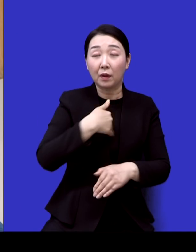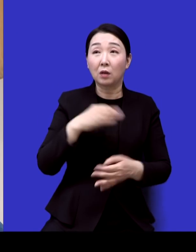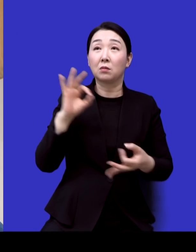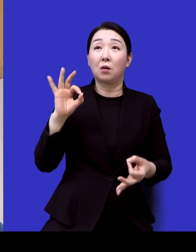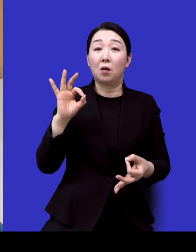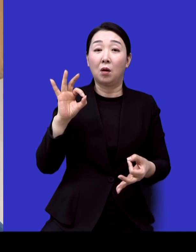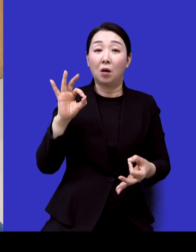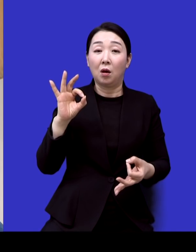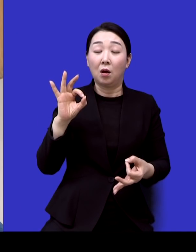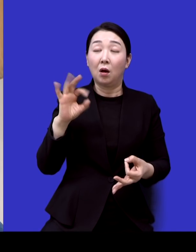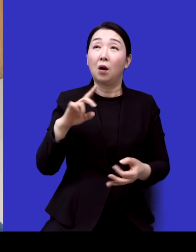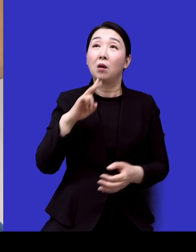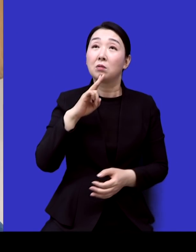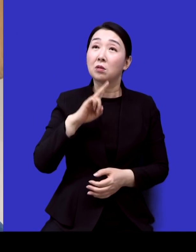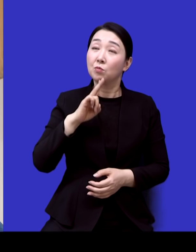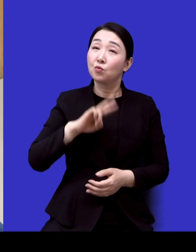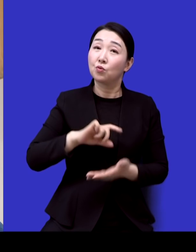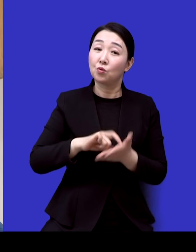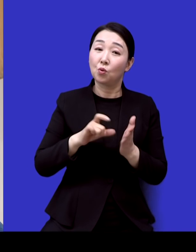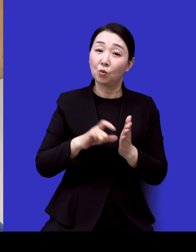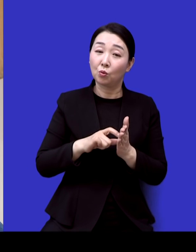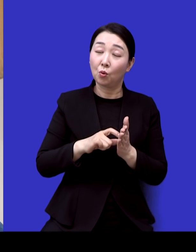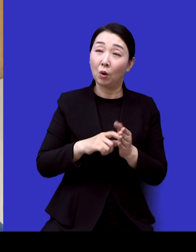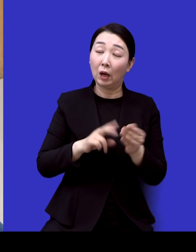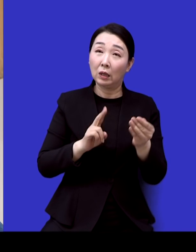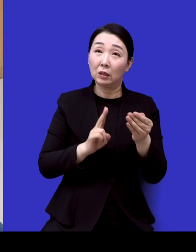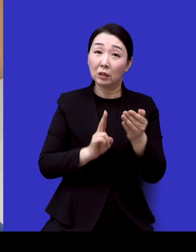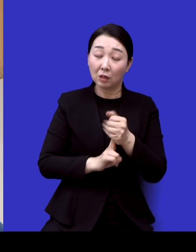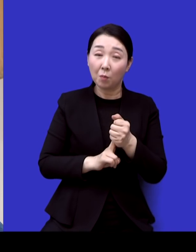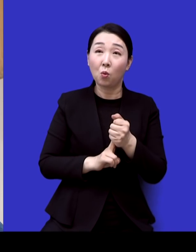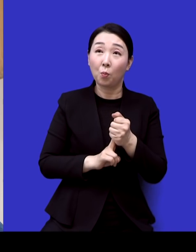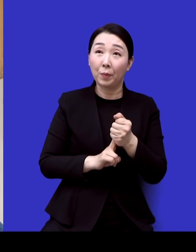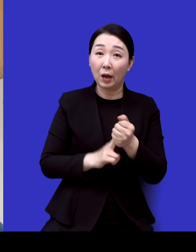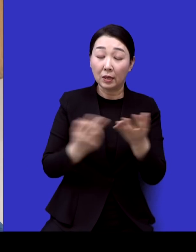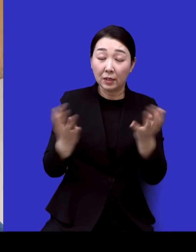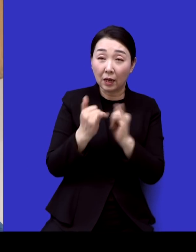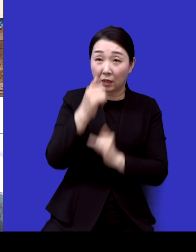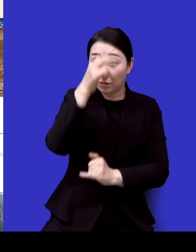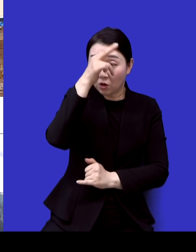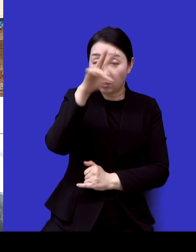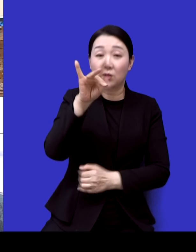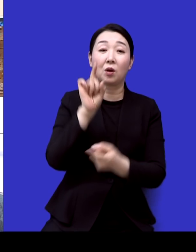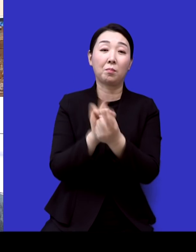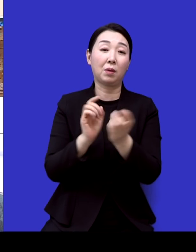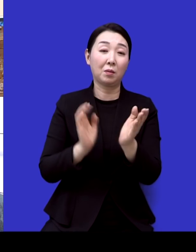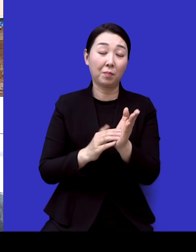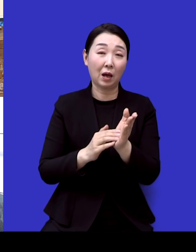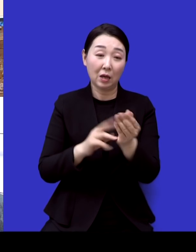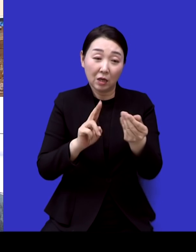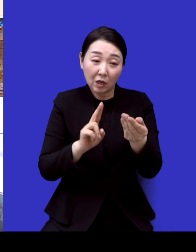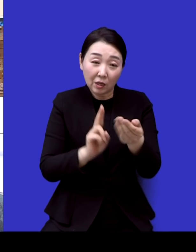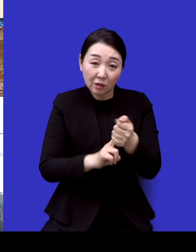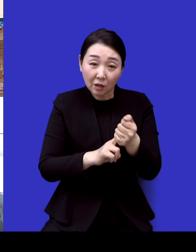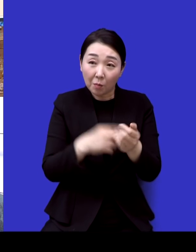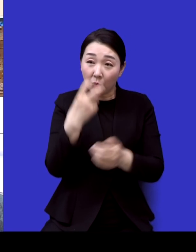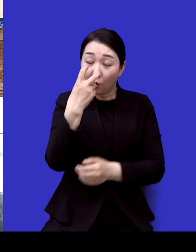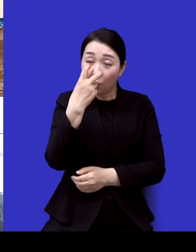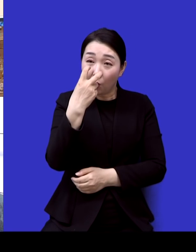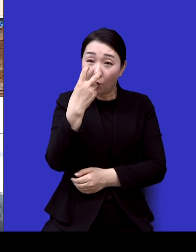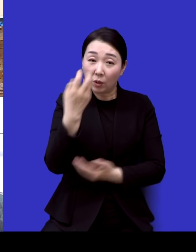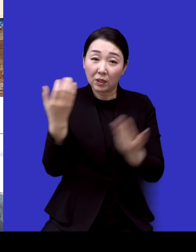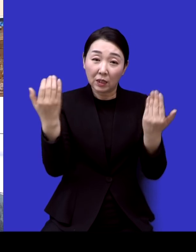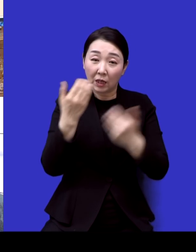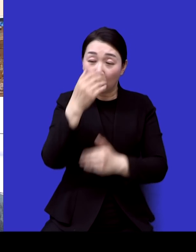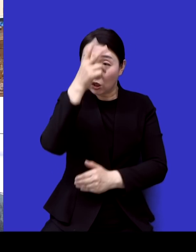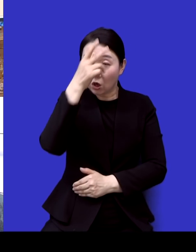있고 한 2분 상관에 잠복 근무하던 경찰을 그때 처음 봤어요. 그 잠복 근무하던 경찰이 와서 저랑 축구하던